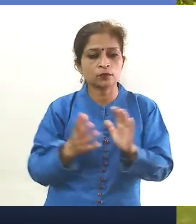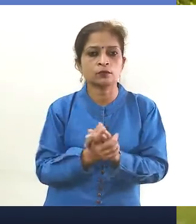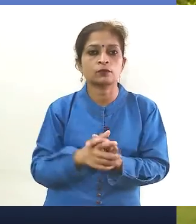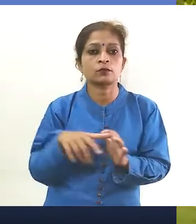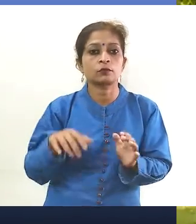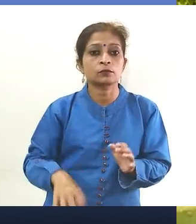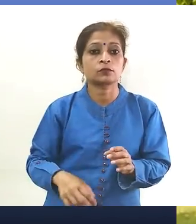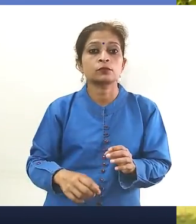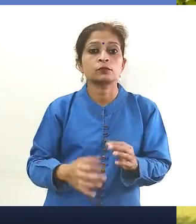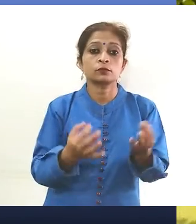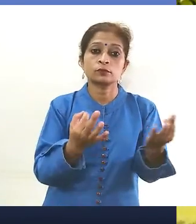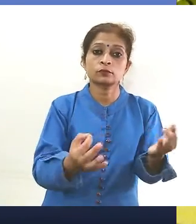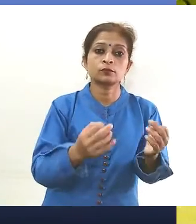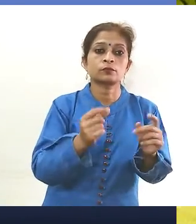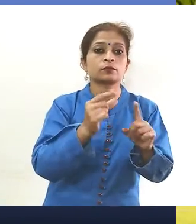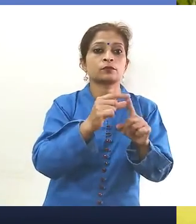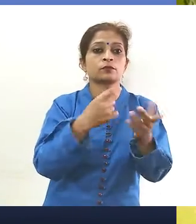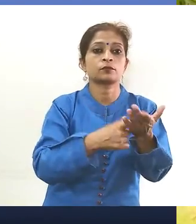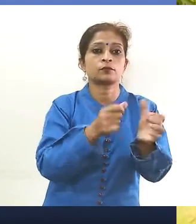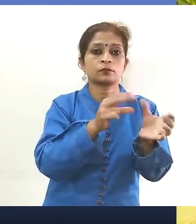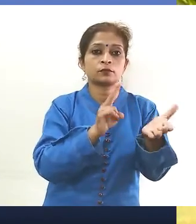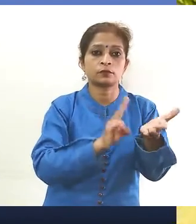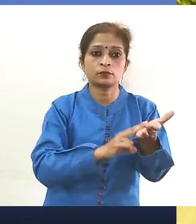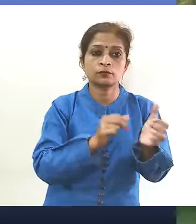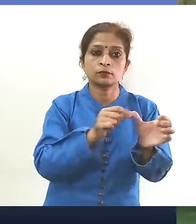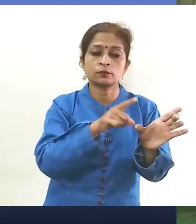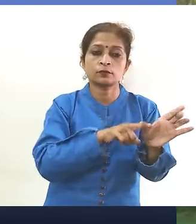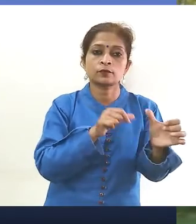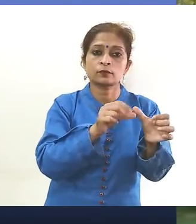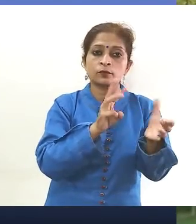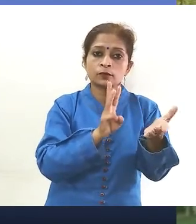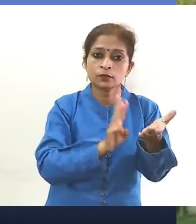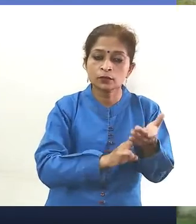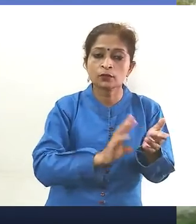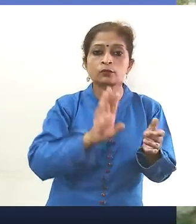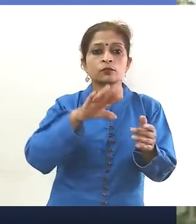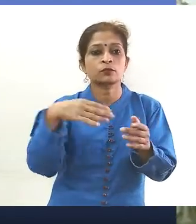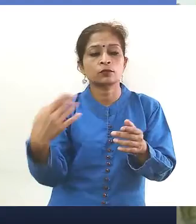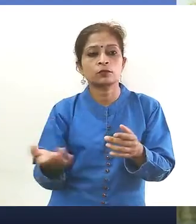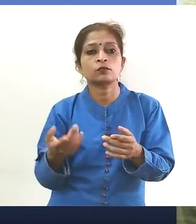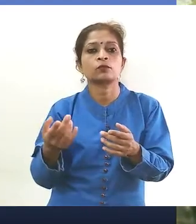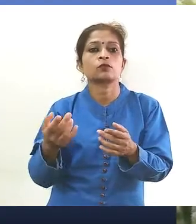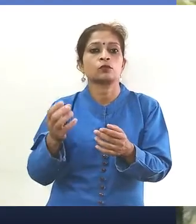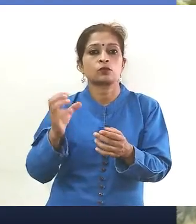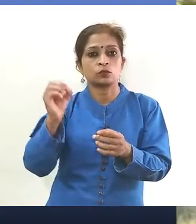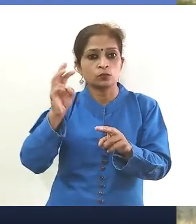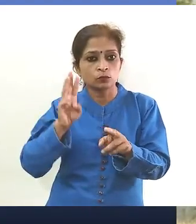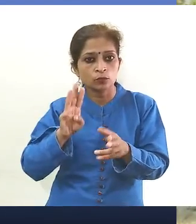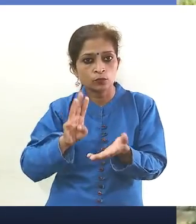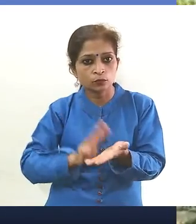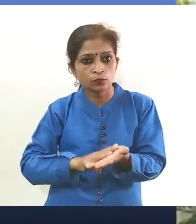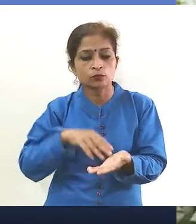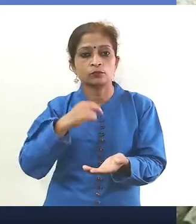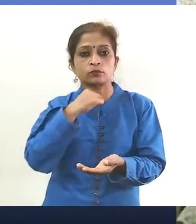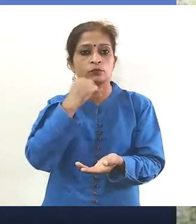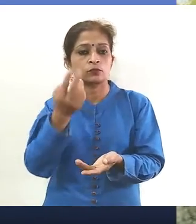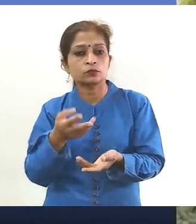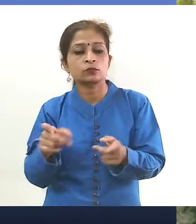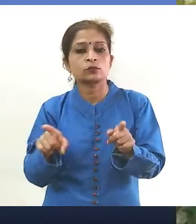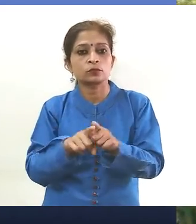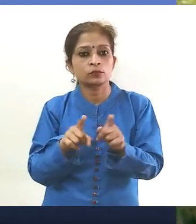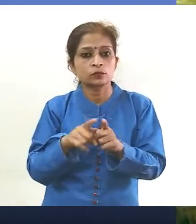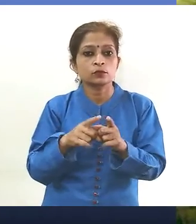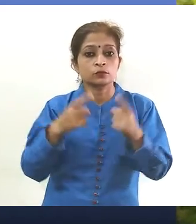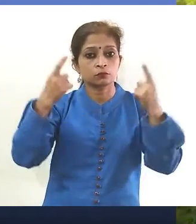ध्यान का ये परिणाम पाया कि इससे प्रोलैक्टिन, कार्टिसोल, एसिटिल, एड्रिनलिन हमारे कम हो जाते हैं स्ट्रेस हार्मोन्स, और